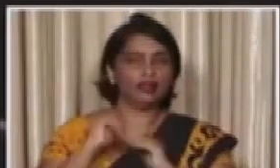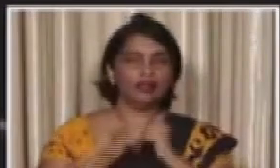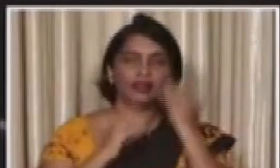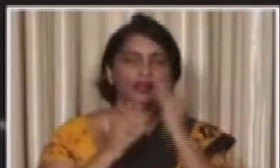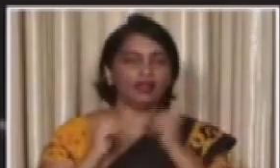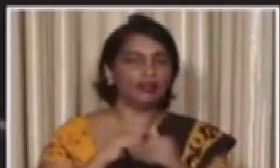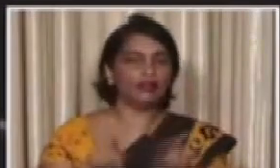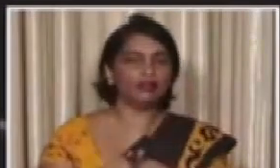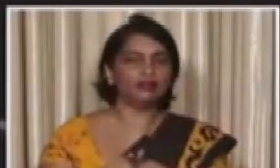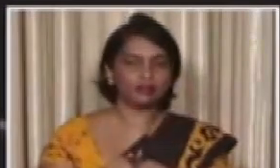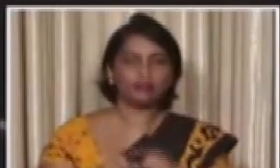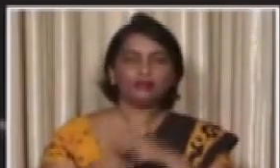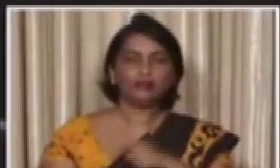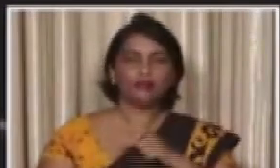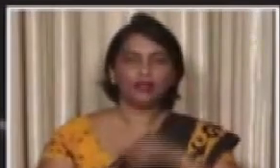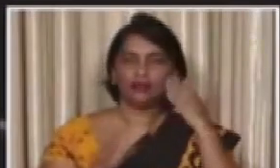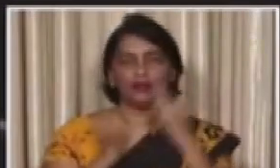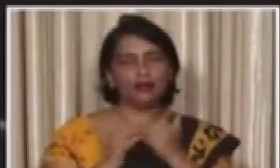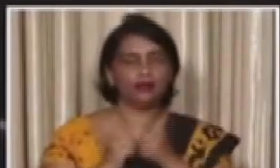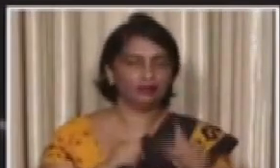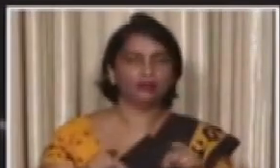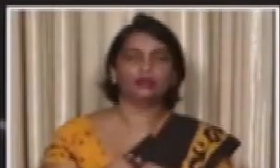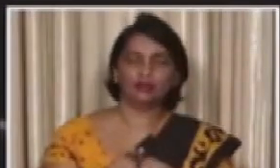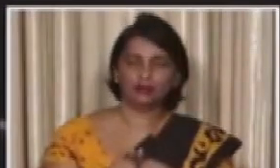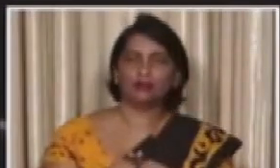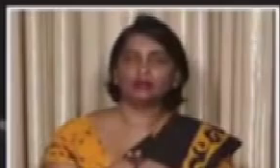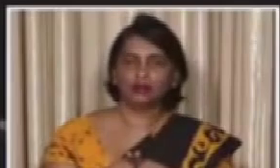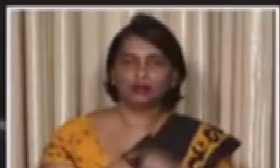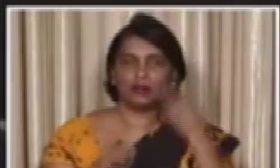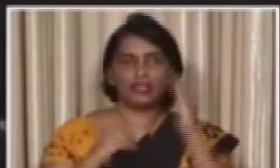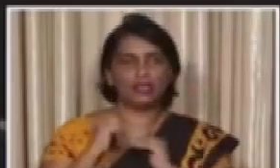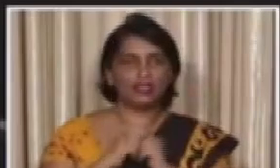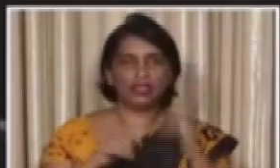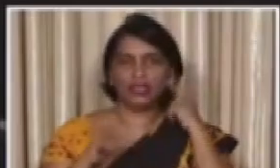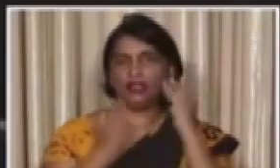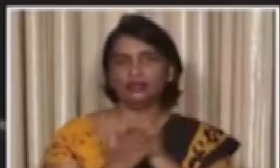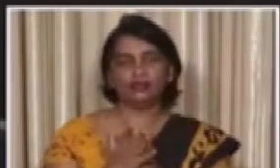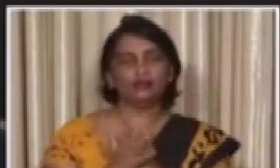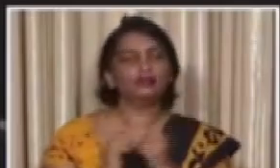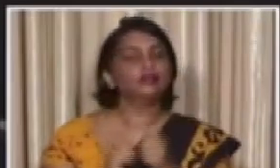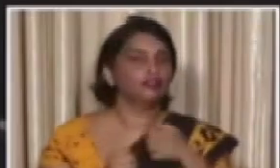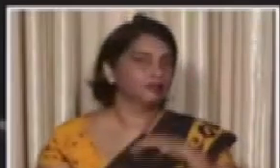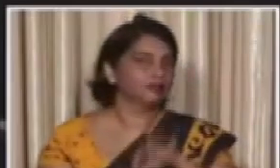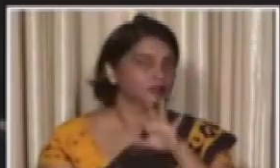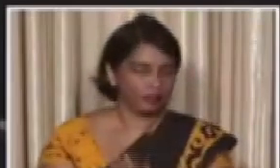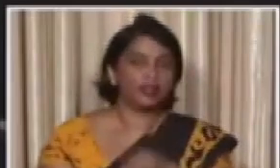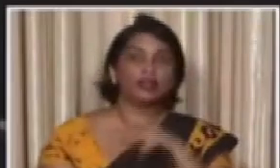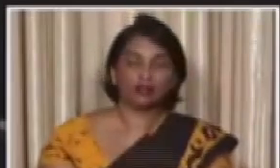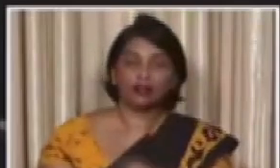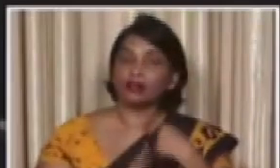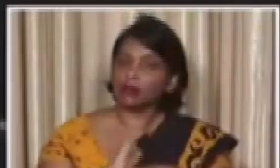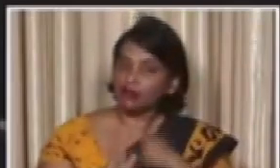කතානායකතුමනි, එම නිසා මෙම අතිශය සංවේදී කාරණය සම්බන්ධයෙන් මම වහාම තීරණයක් ගත යුතුයි. එය මෙම රටට